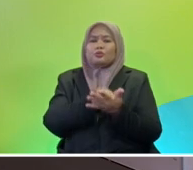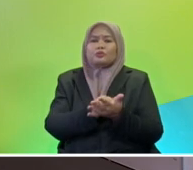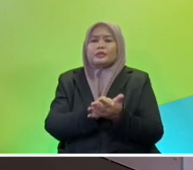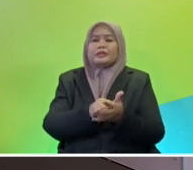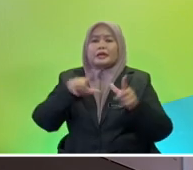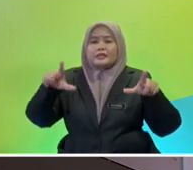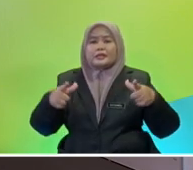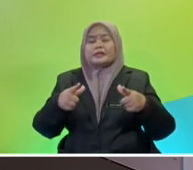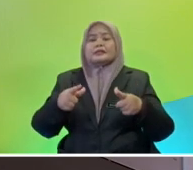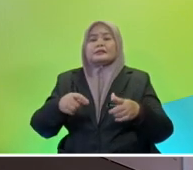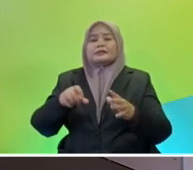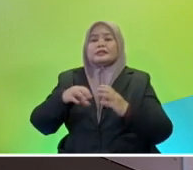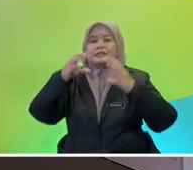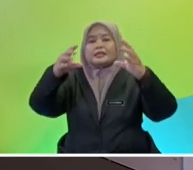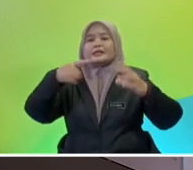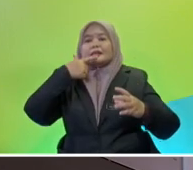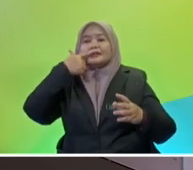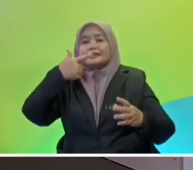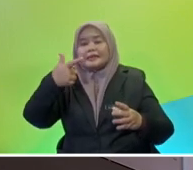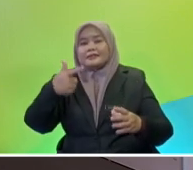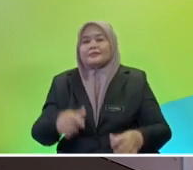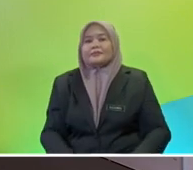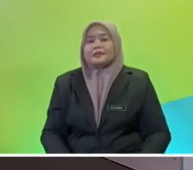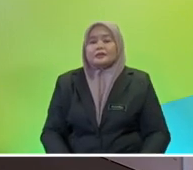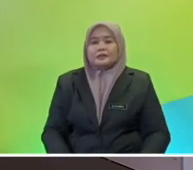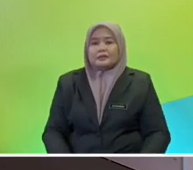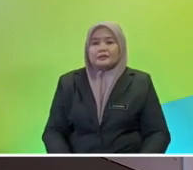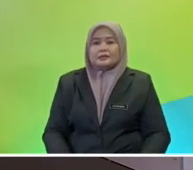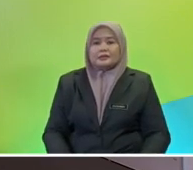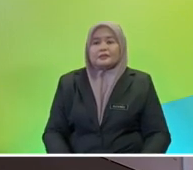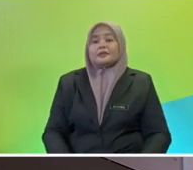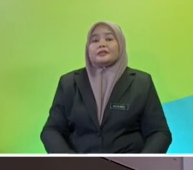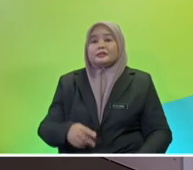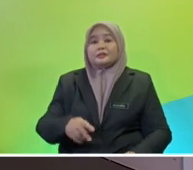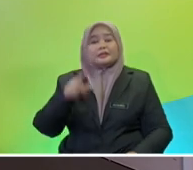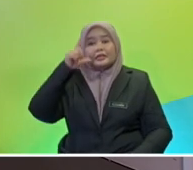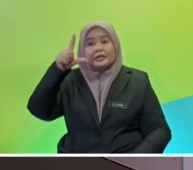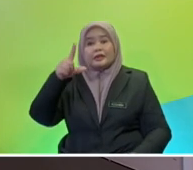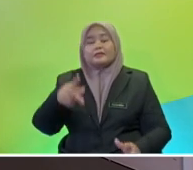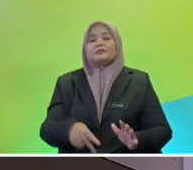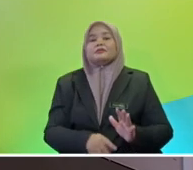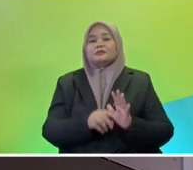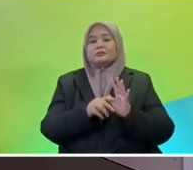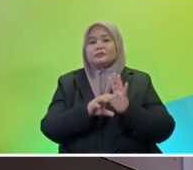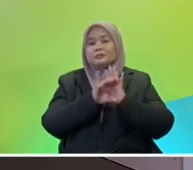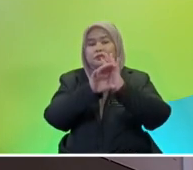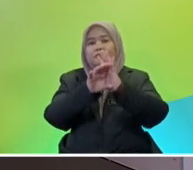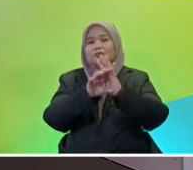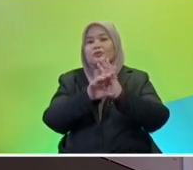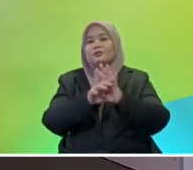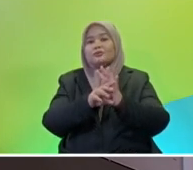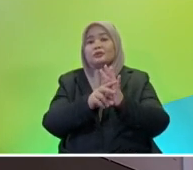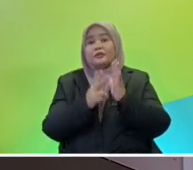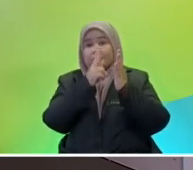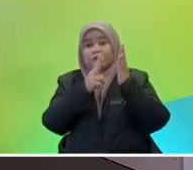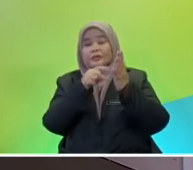secara lisan ya yang pertama lisan Jadi Coba kita lihat papa Ran video ini mengenai Bagaimanakah